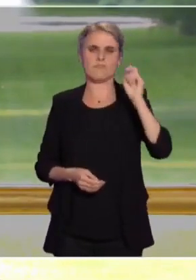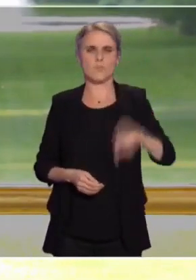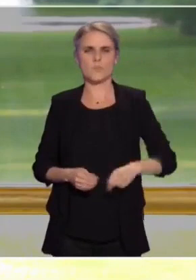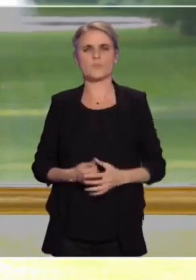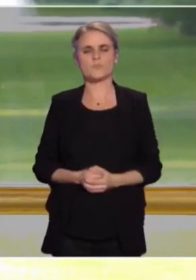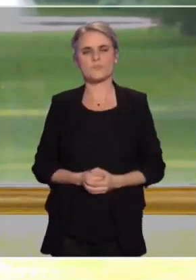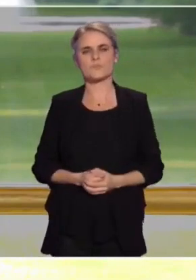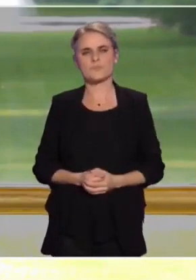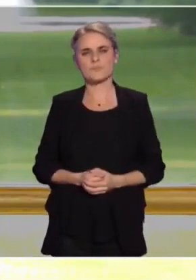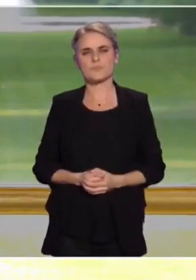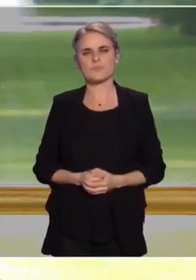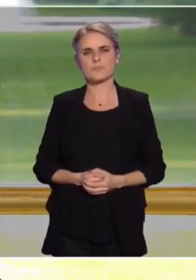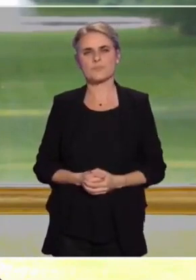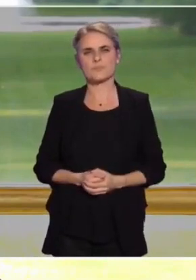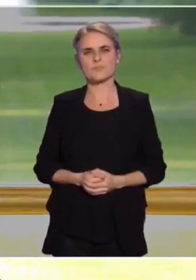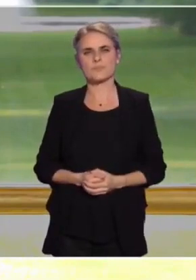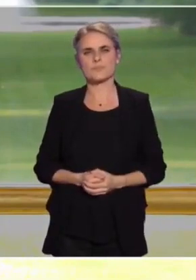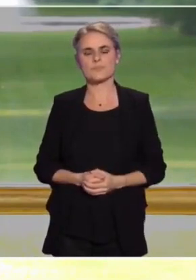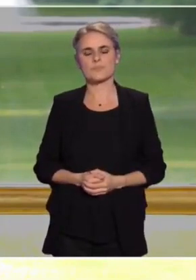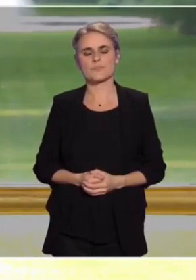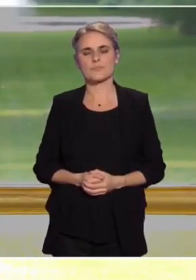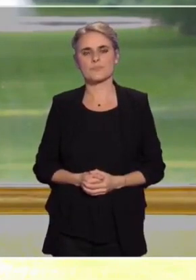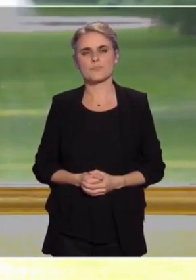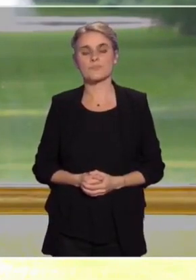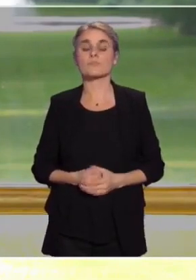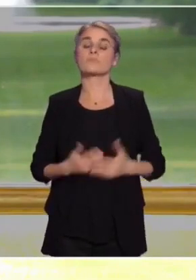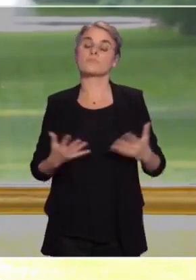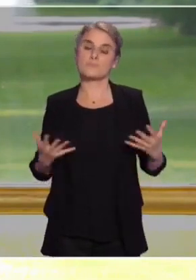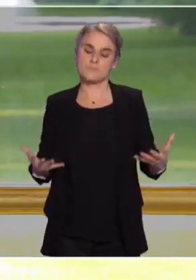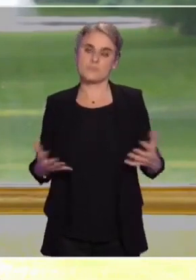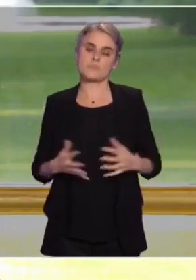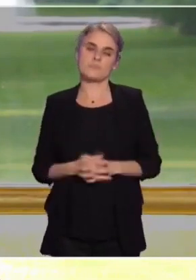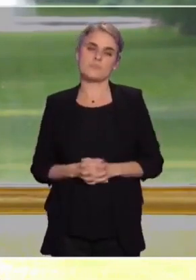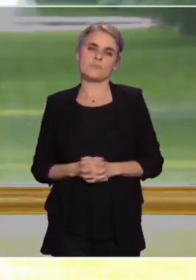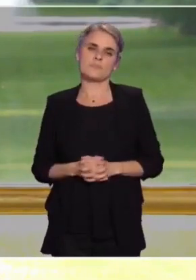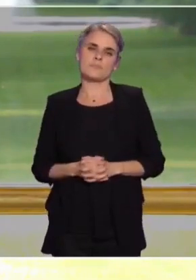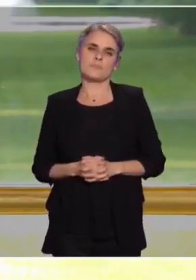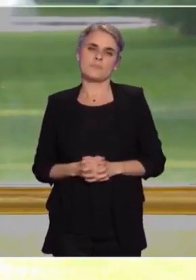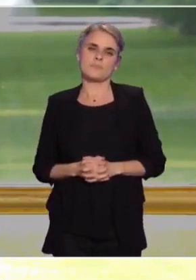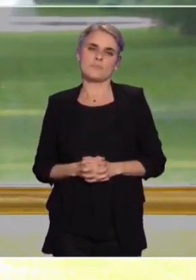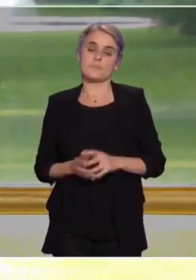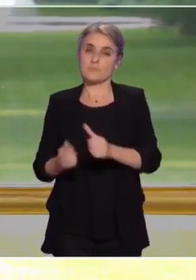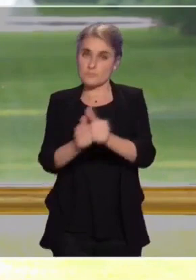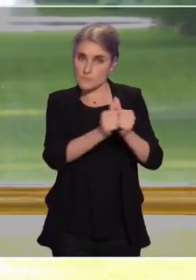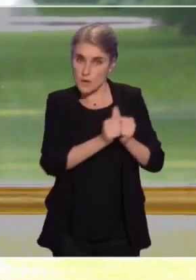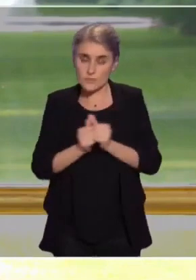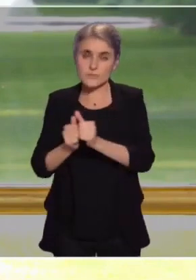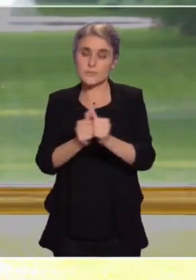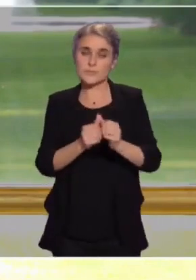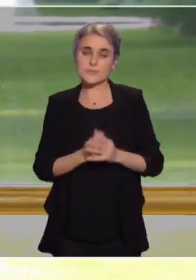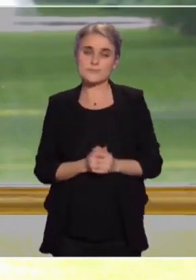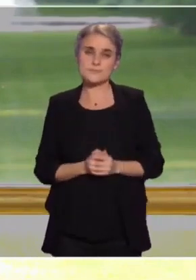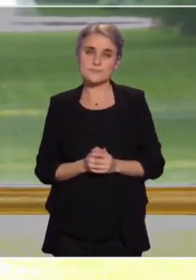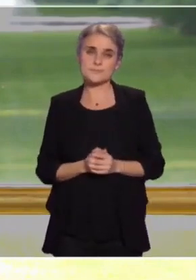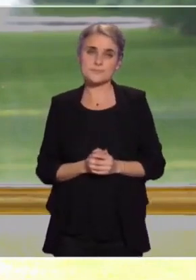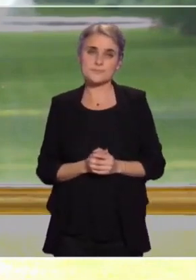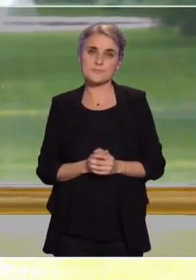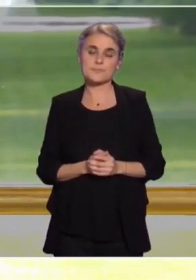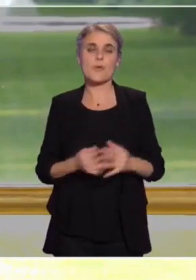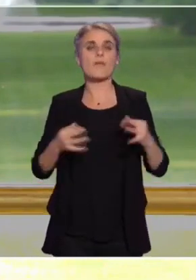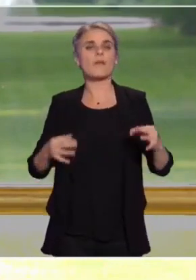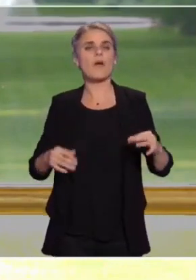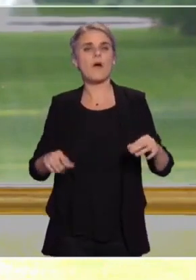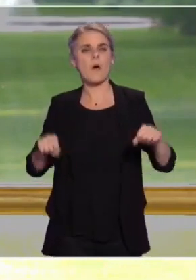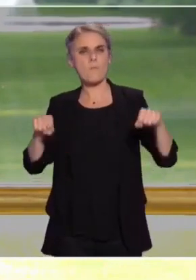enfin il me reviendra avec vous de bâtir de nouveaux équilibres dans les pouvoirs